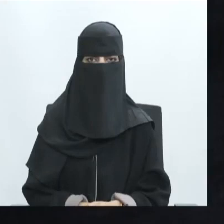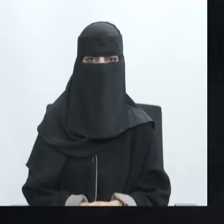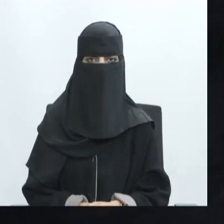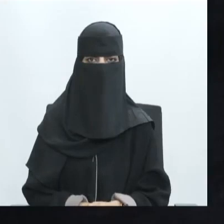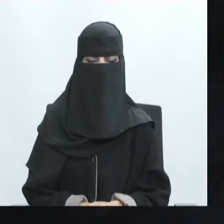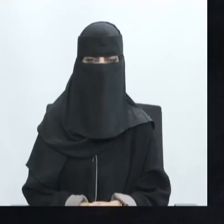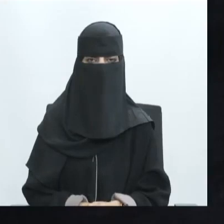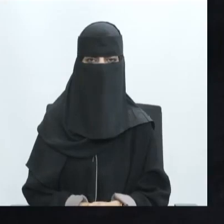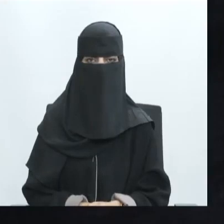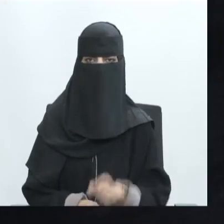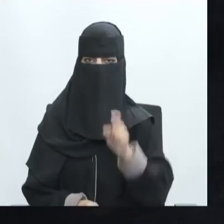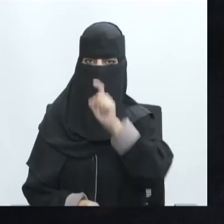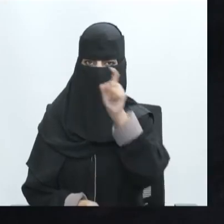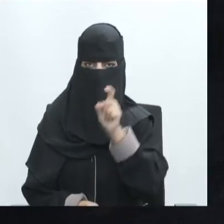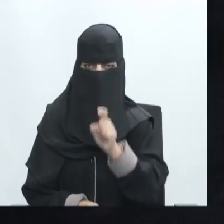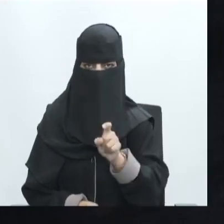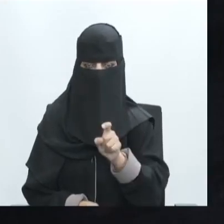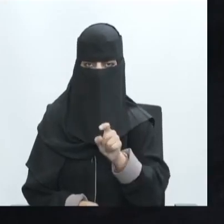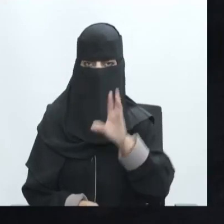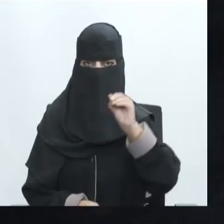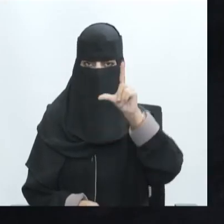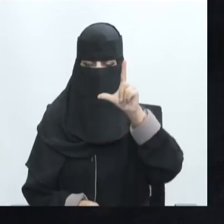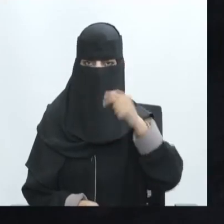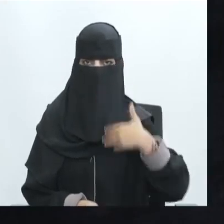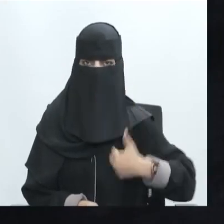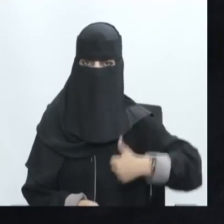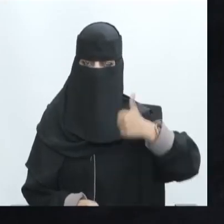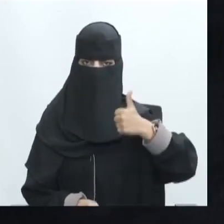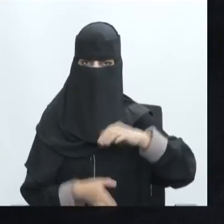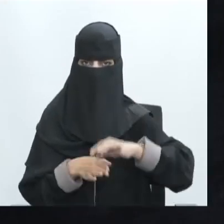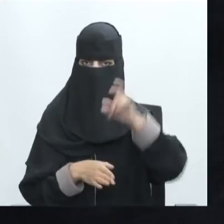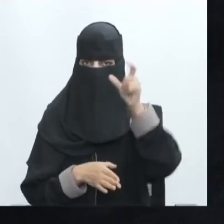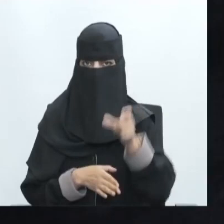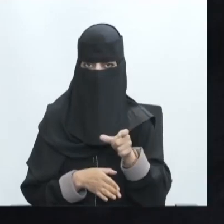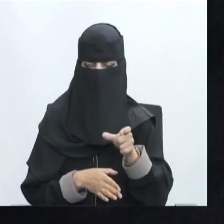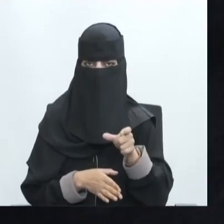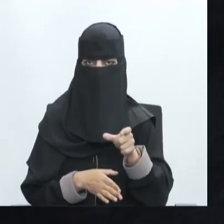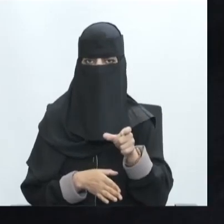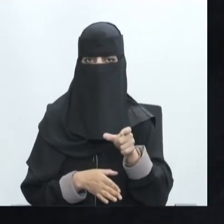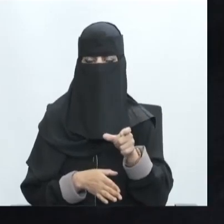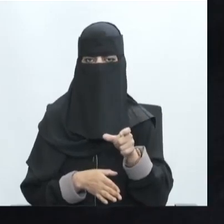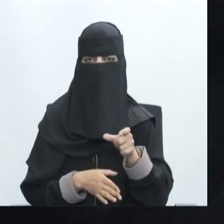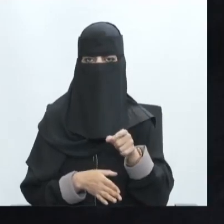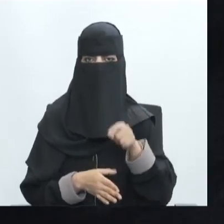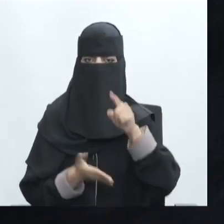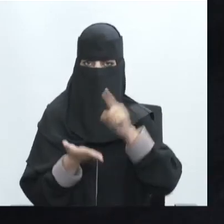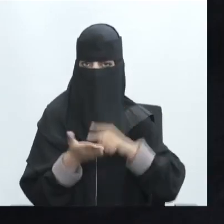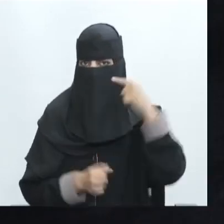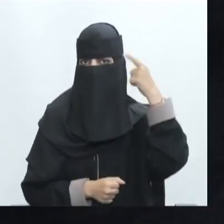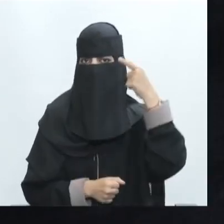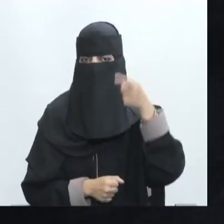بالعالم سؤال هل يستطيع الانسان ان